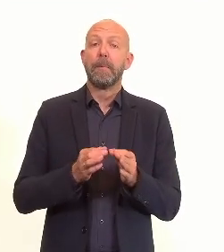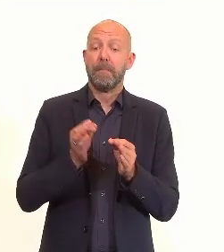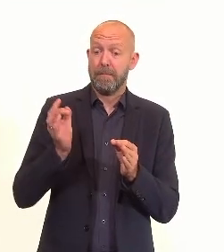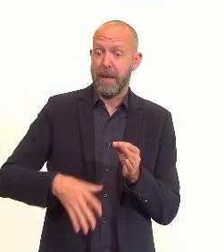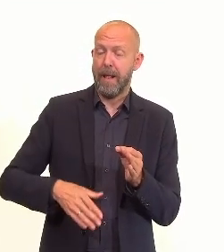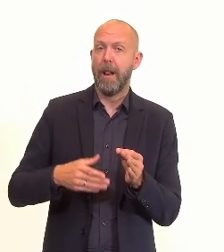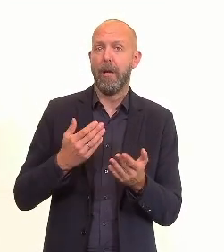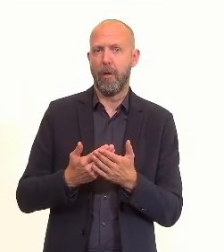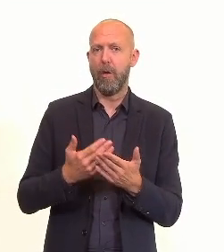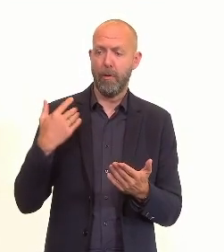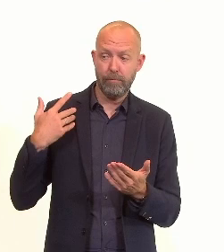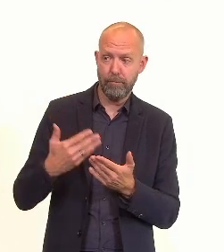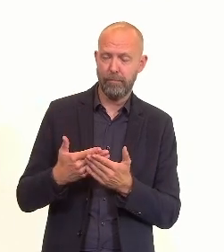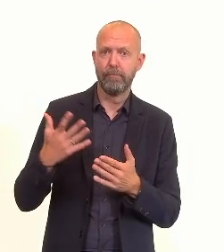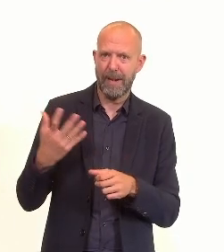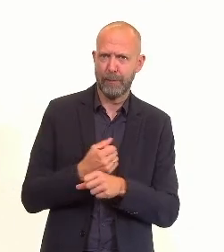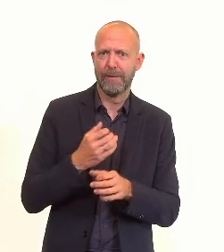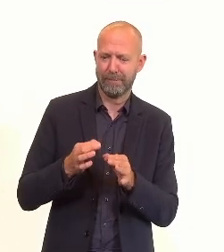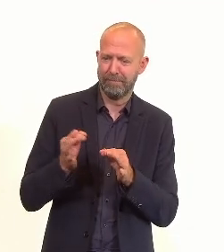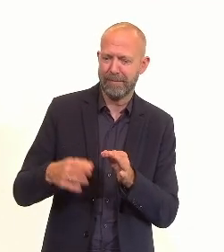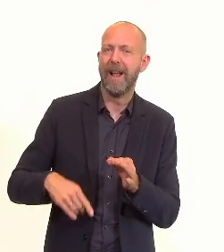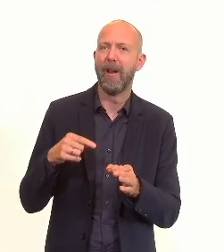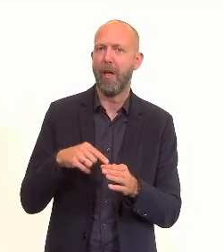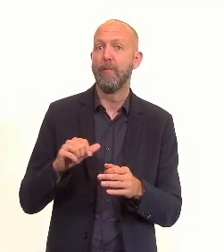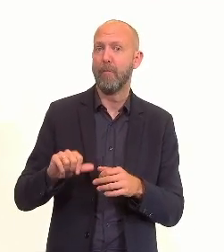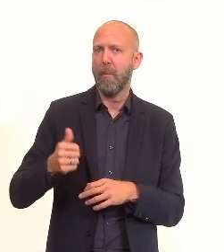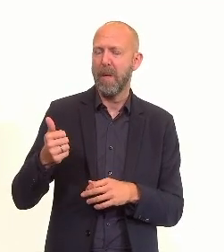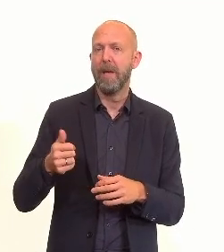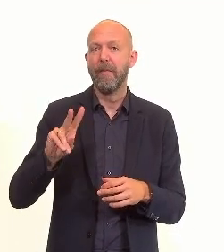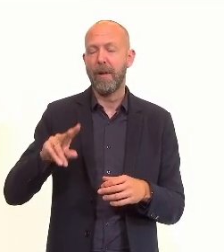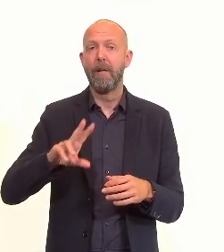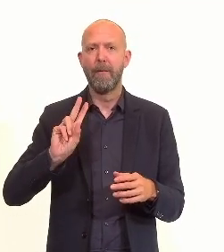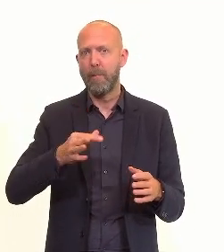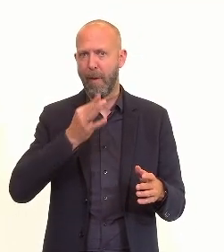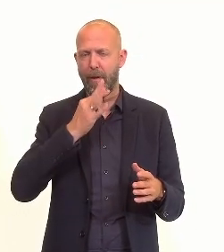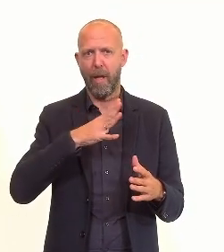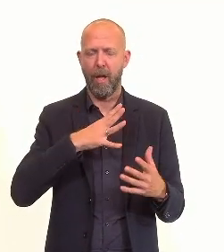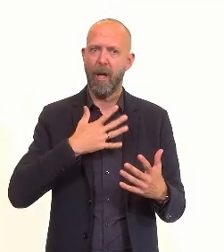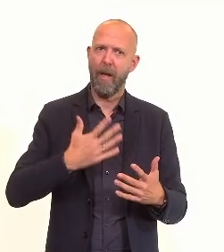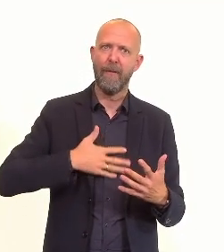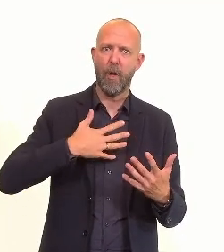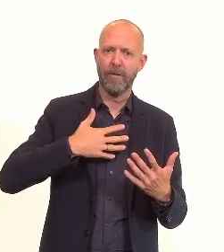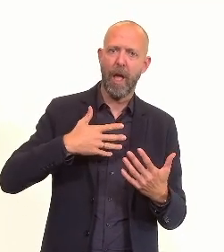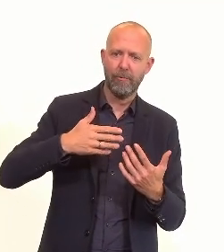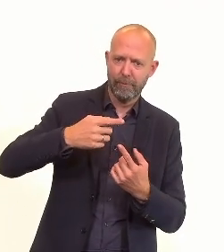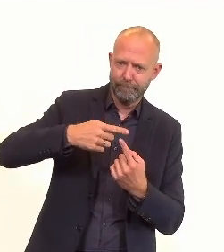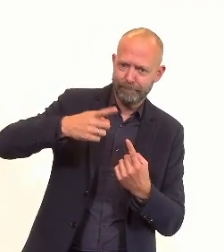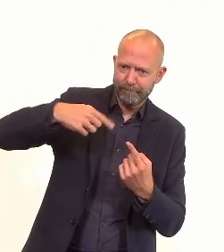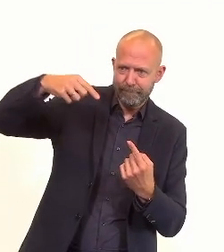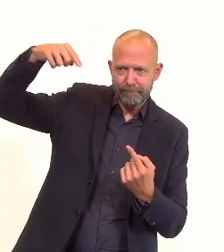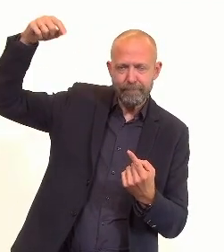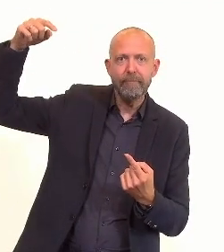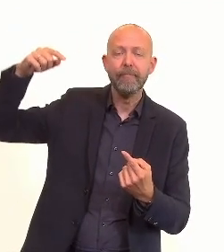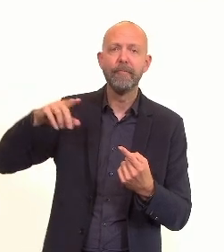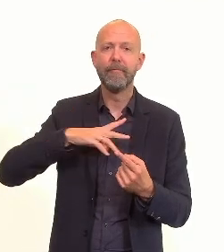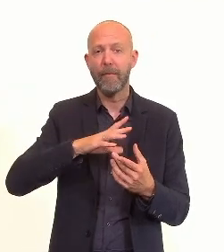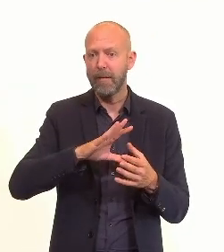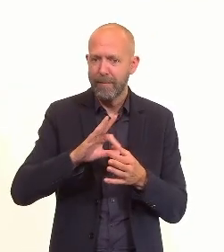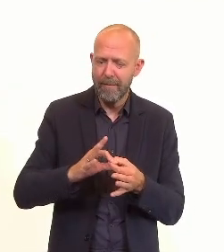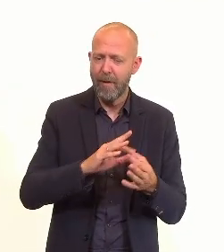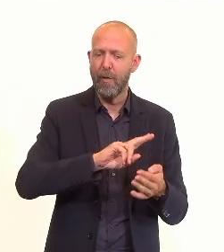ouvert un café ouvert sur la ville il y a peu de temps. Et puis Constance Mazier travaille sur le circuit de l'information et de la communication. C'est aperçu finalement que